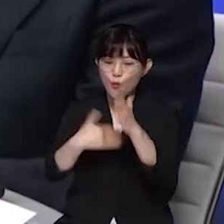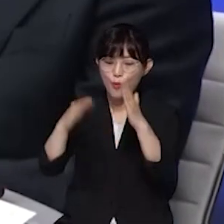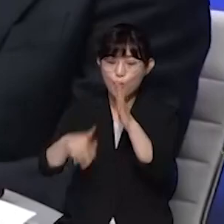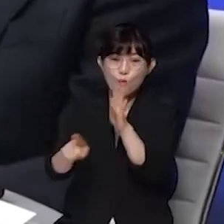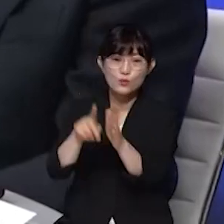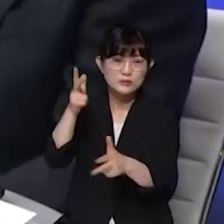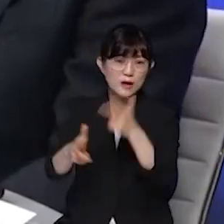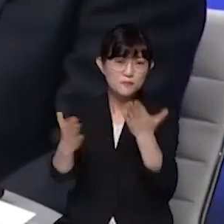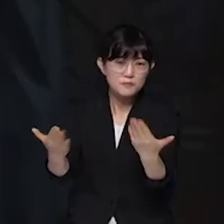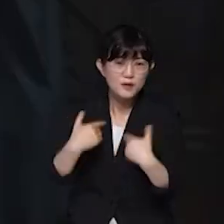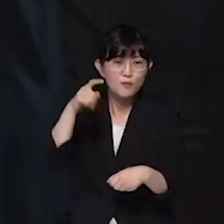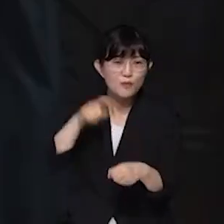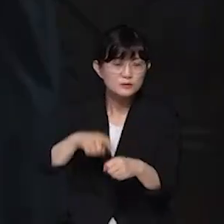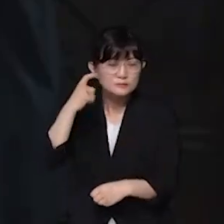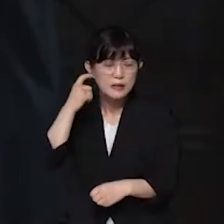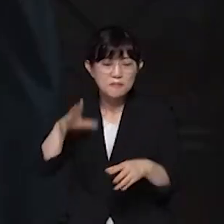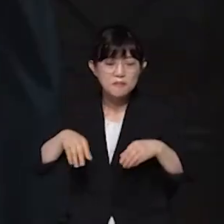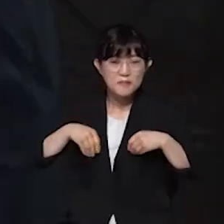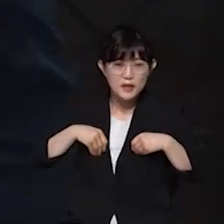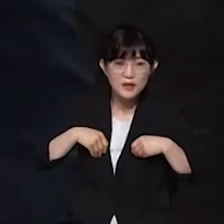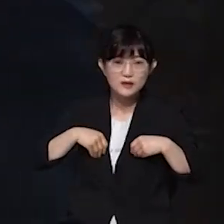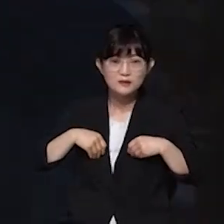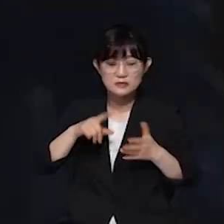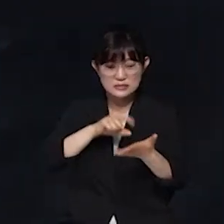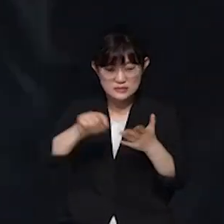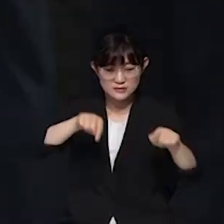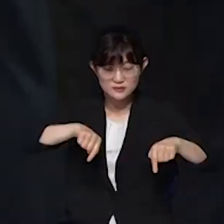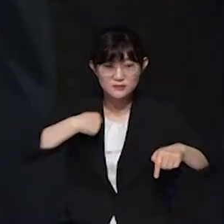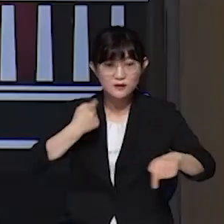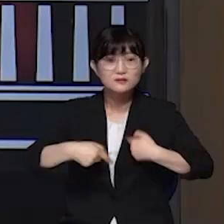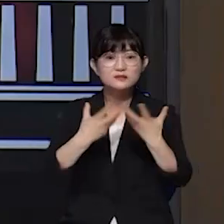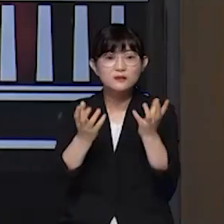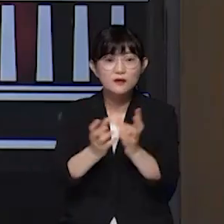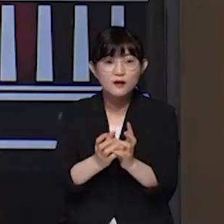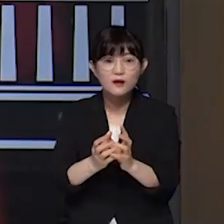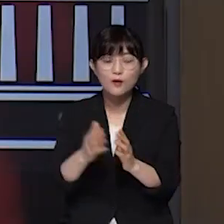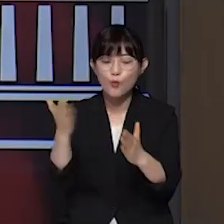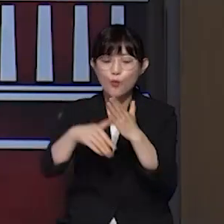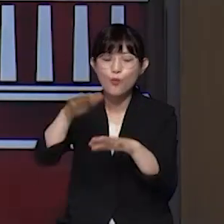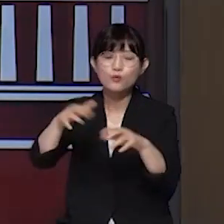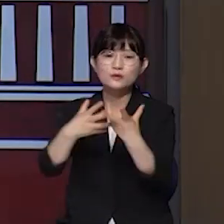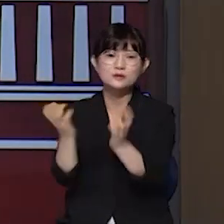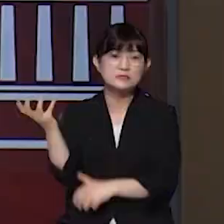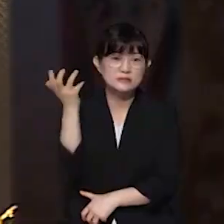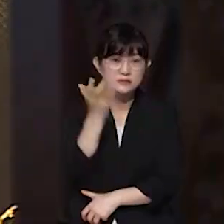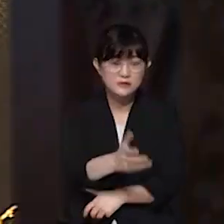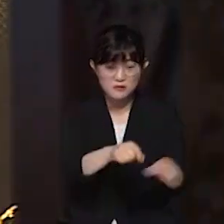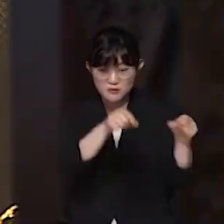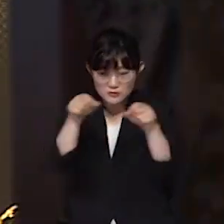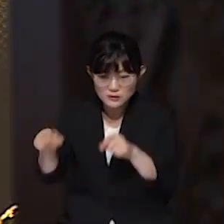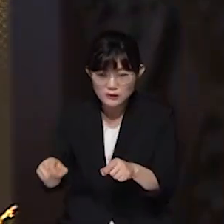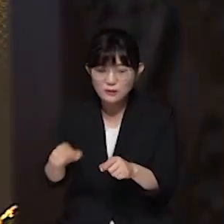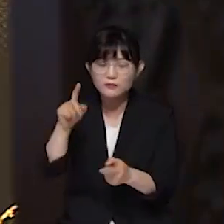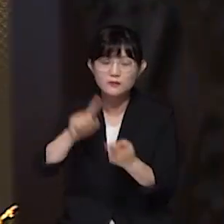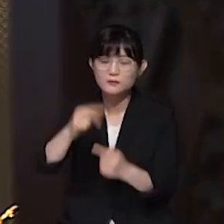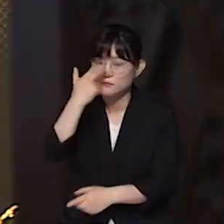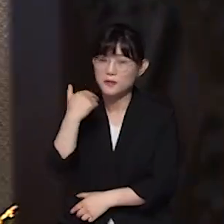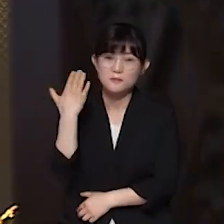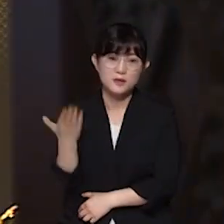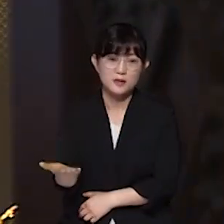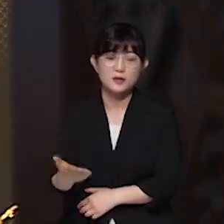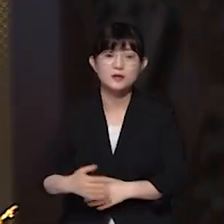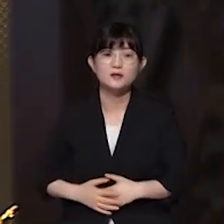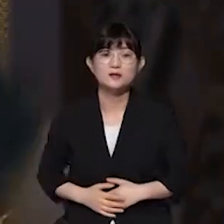지자체의 소극적인 자세가 공공기관 2차 이전 연기를 묵인해주고 있습니다. KBC